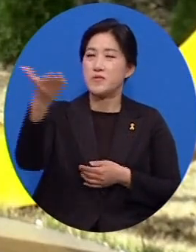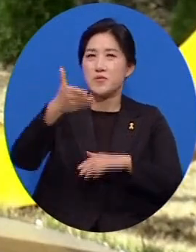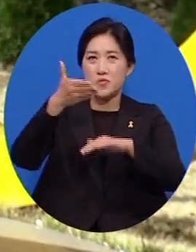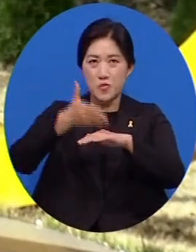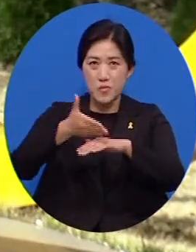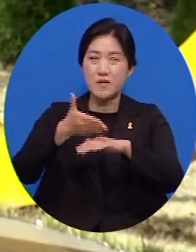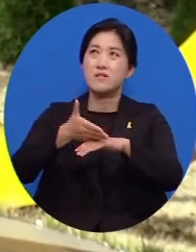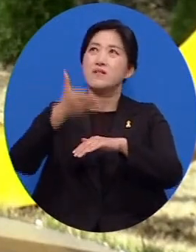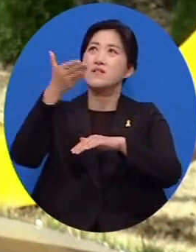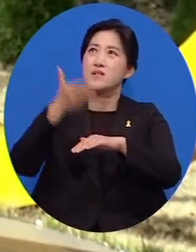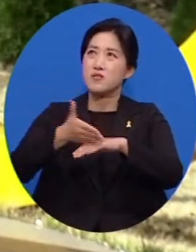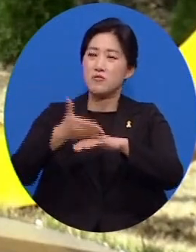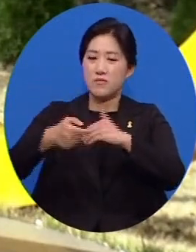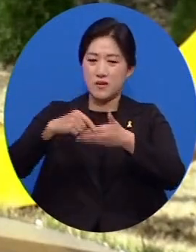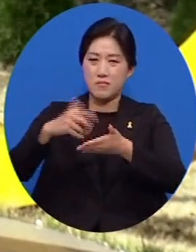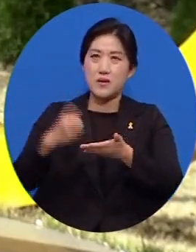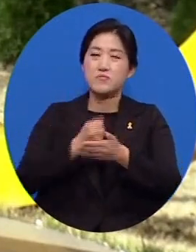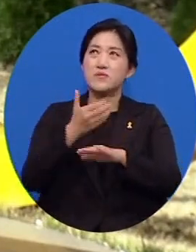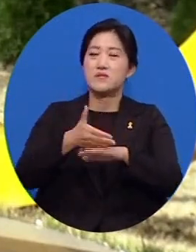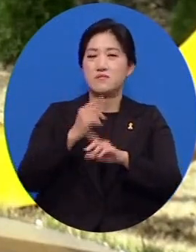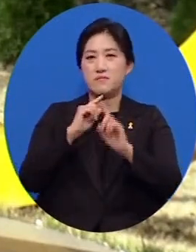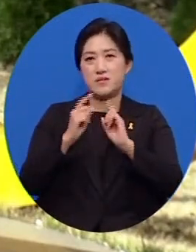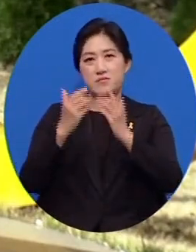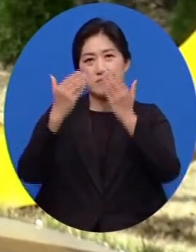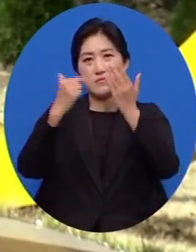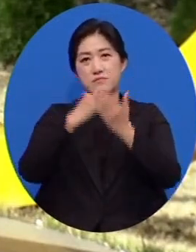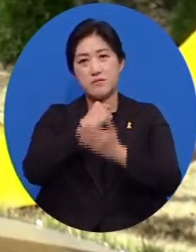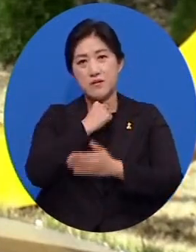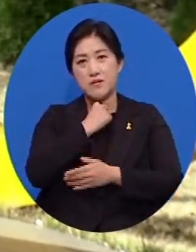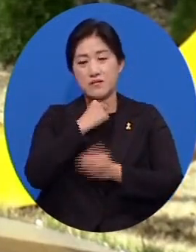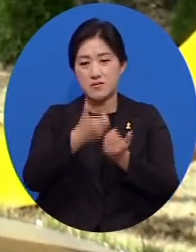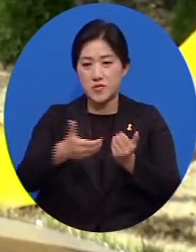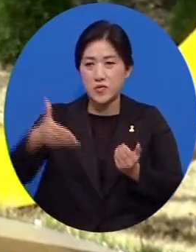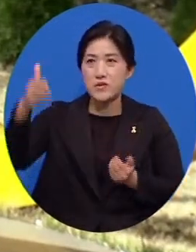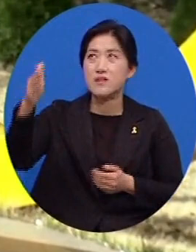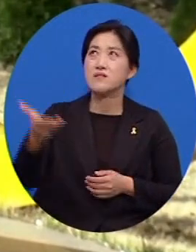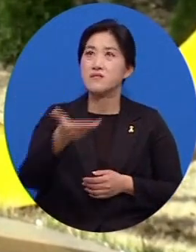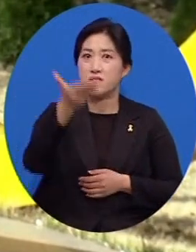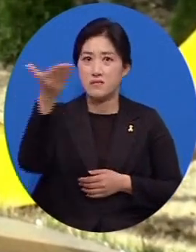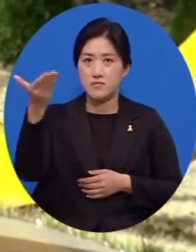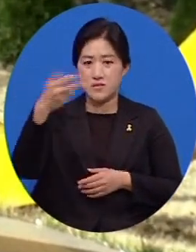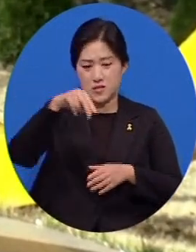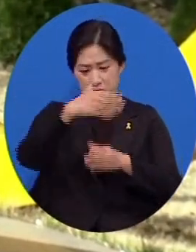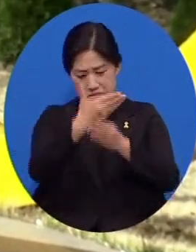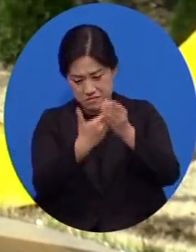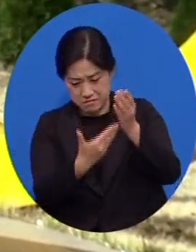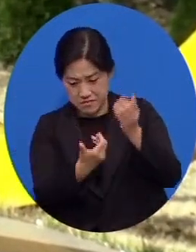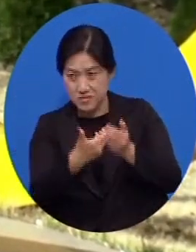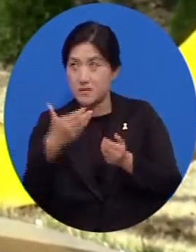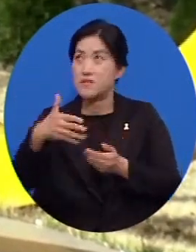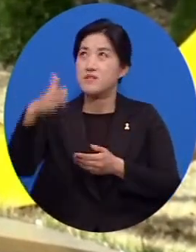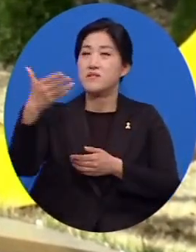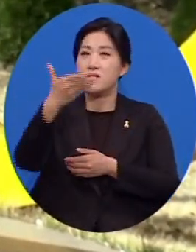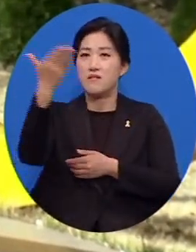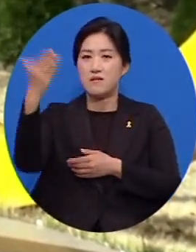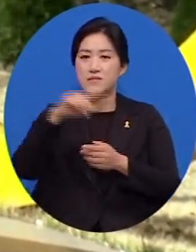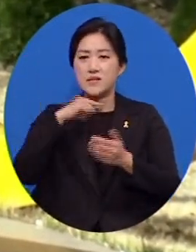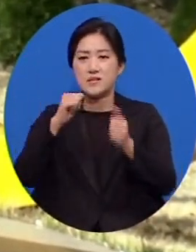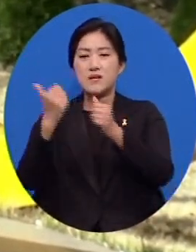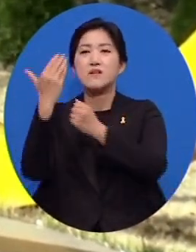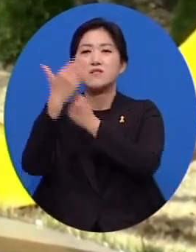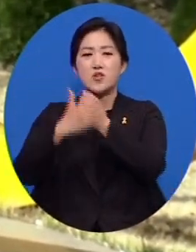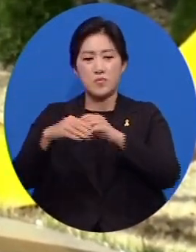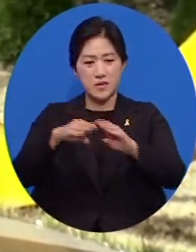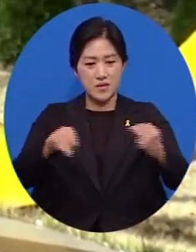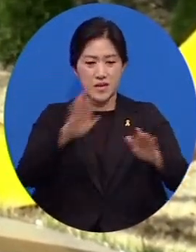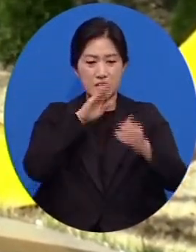고맙게 가슴으로 감사를 드립니다. 여러분들의 희생이 마침내 이 땅에 진리를 다시 세울 수